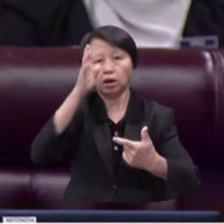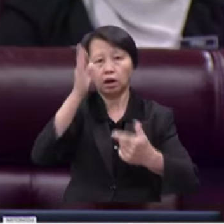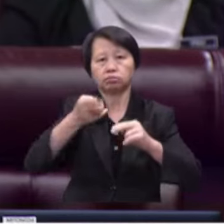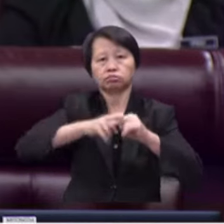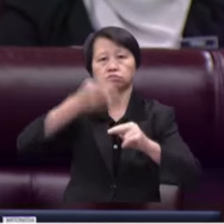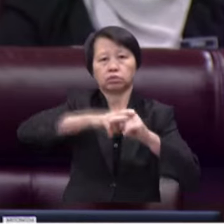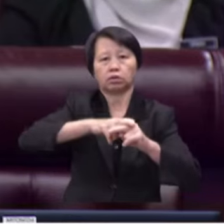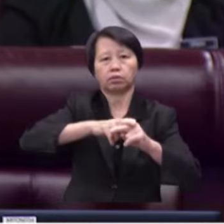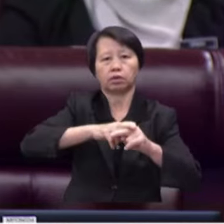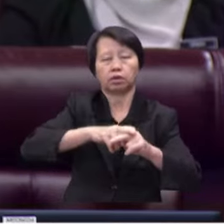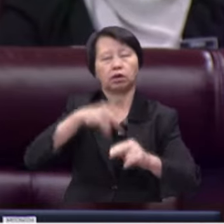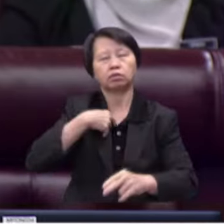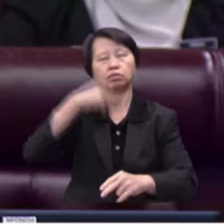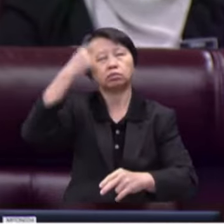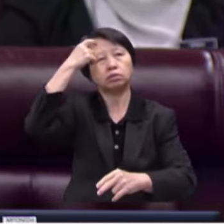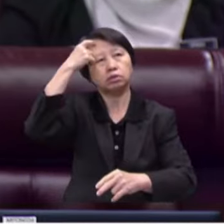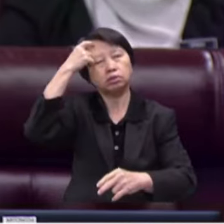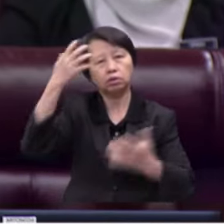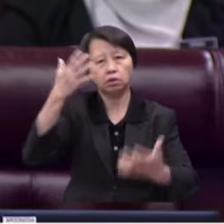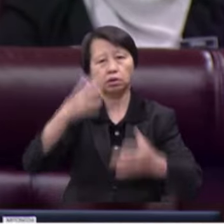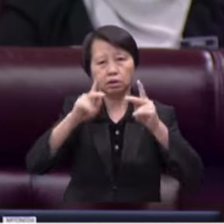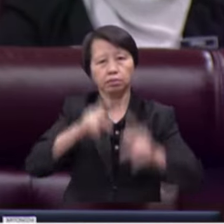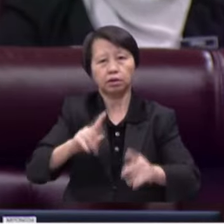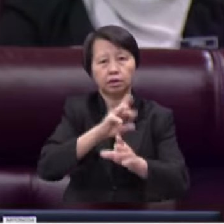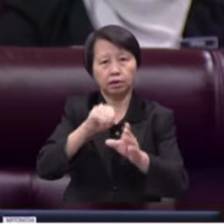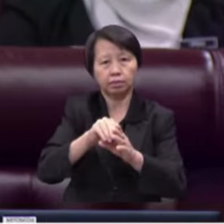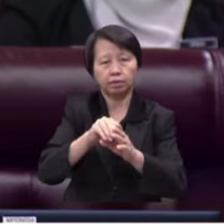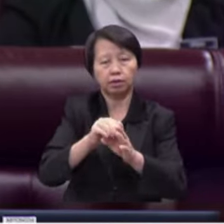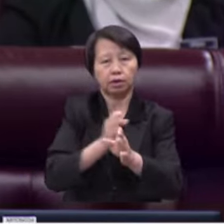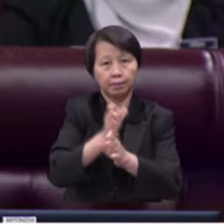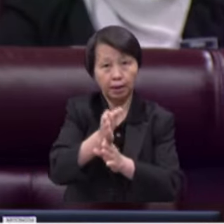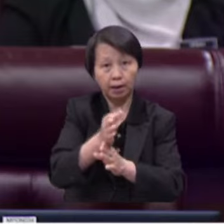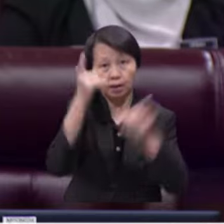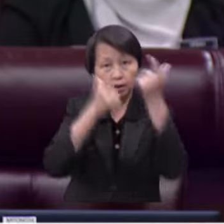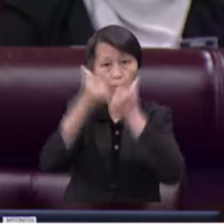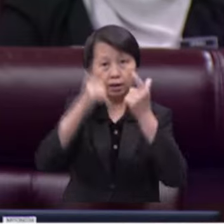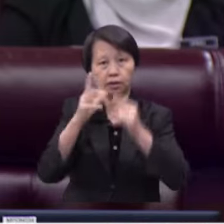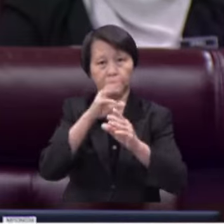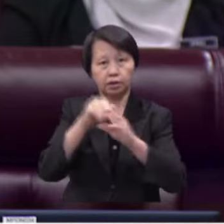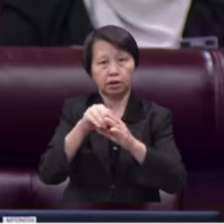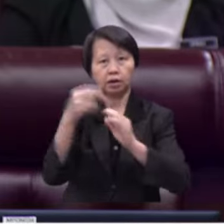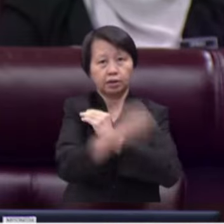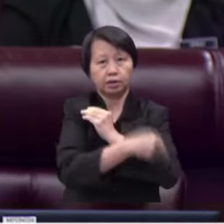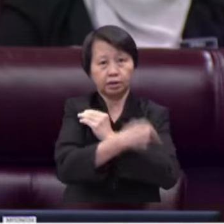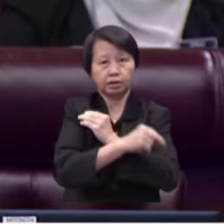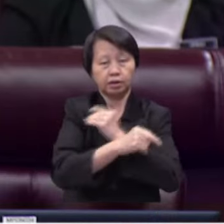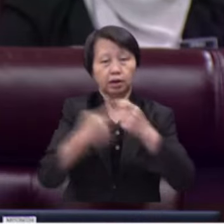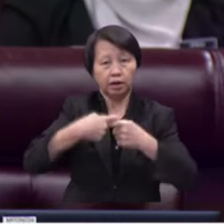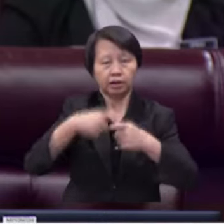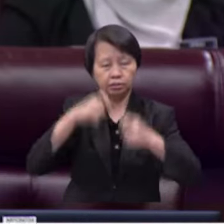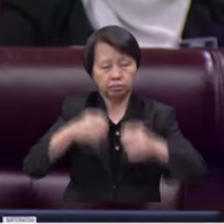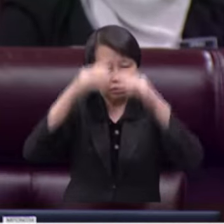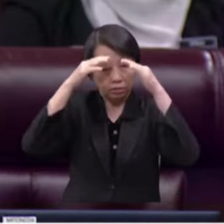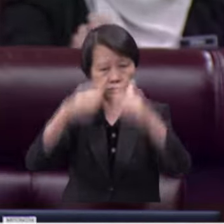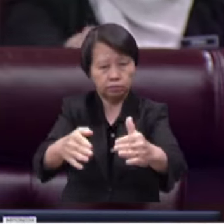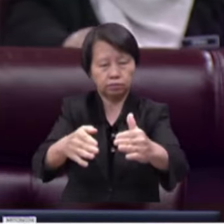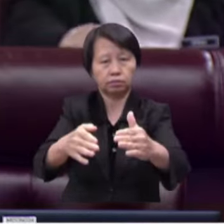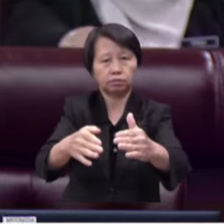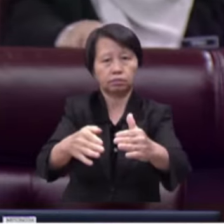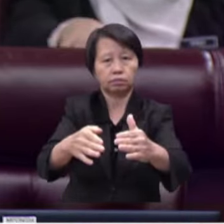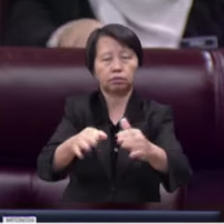bertambah oleh itu saya kira pihak yang terlibat dalam sektor pelancungan termasuk negeri-negeri yang berkaitan dalam menumbuhkan